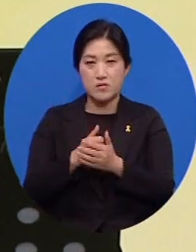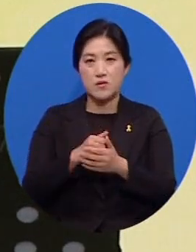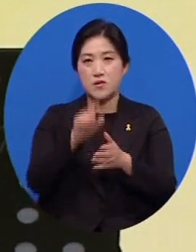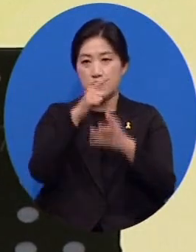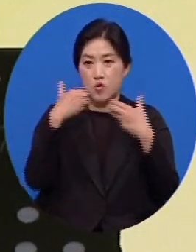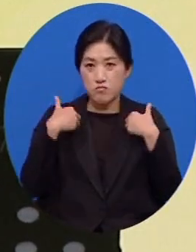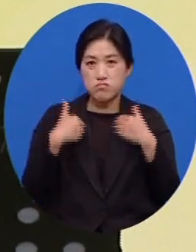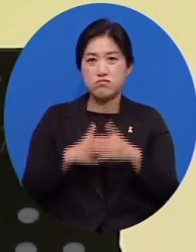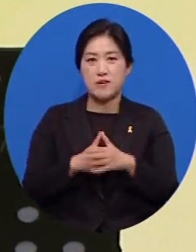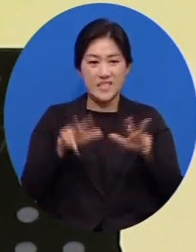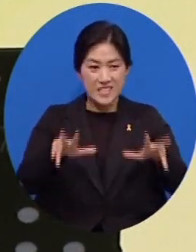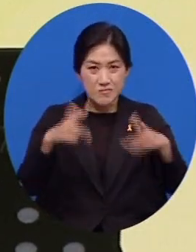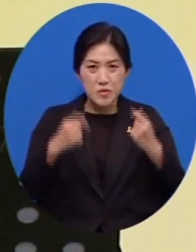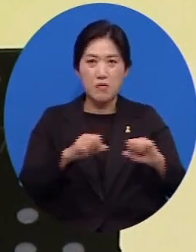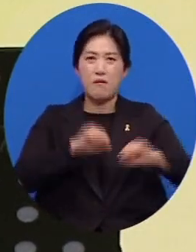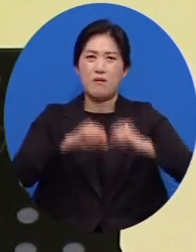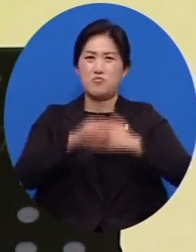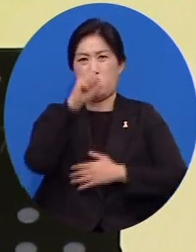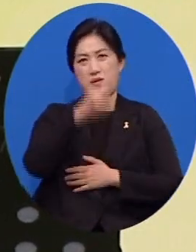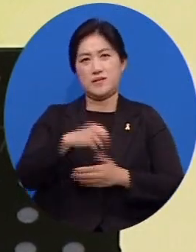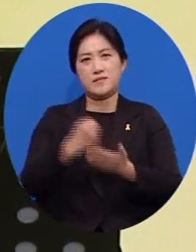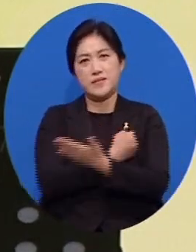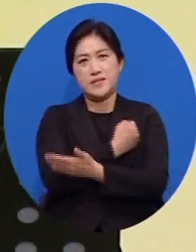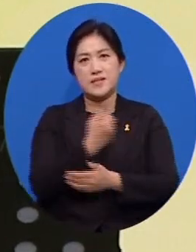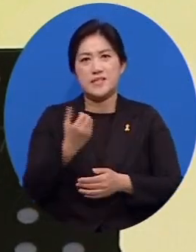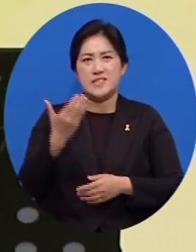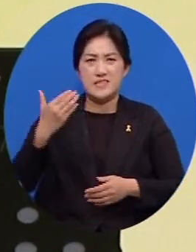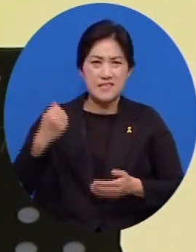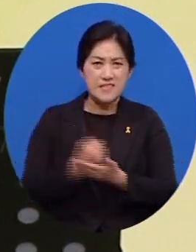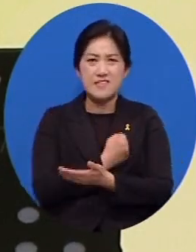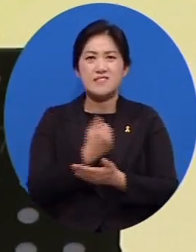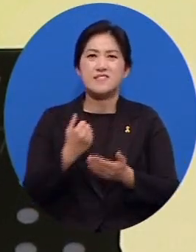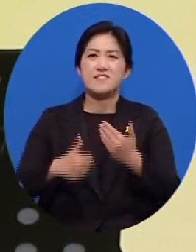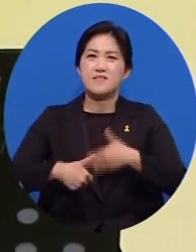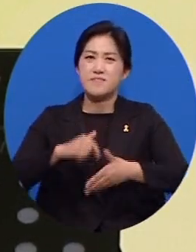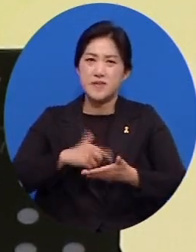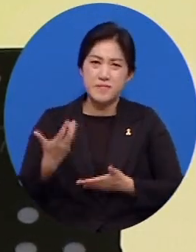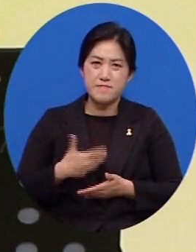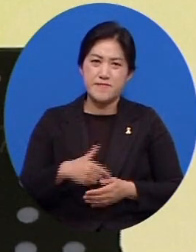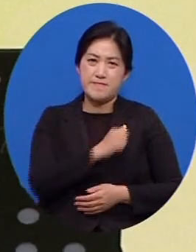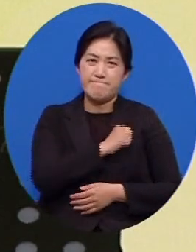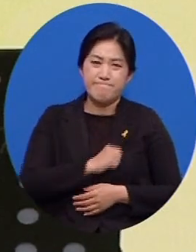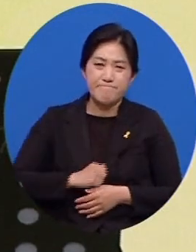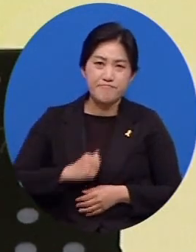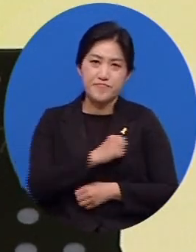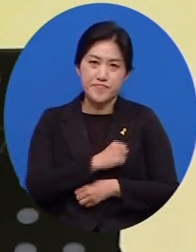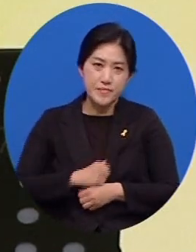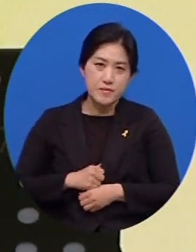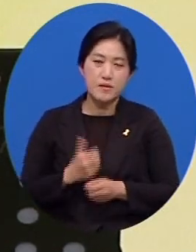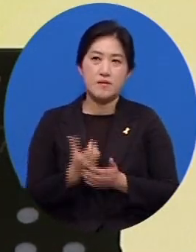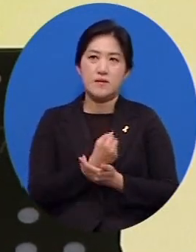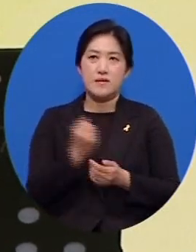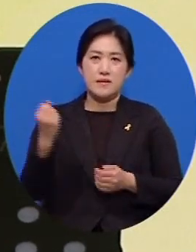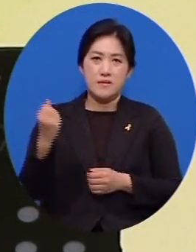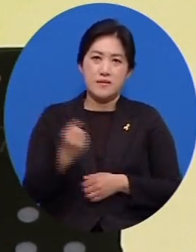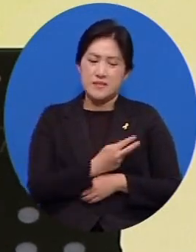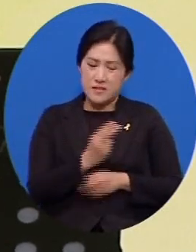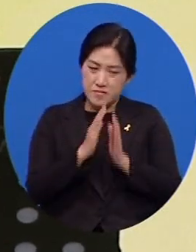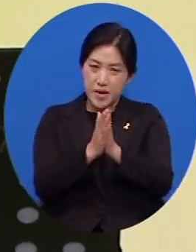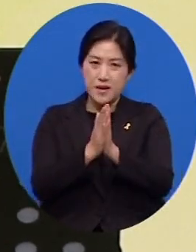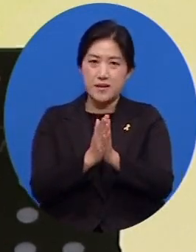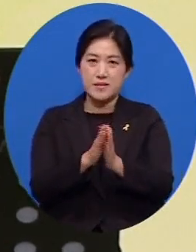정부가 이랬으면 얼마나 좋았을까 한탄하며 찢어지는 가슴을 부여잡은 채 제발